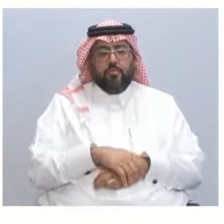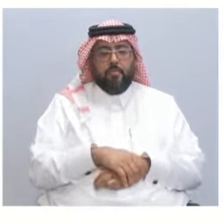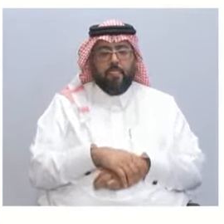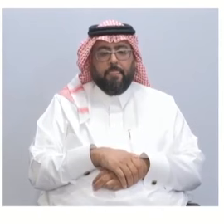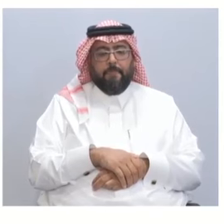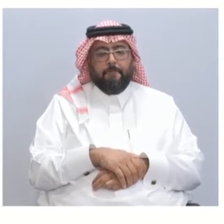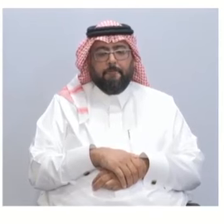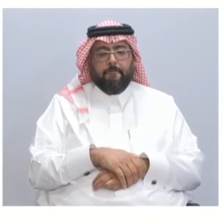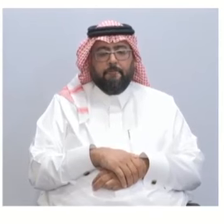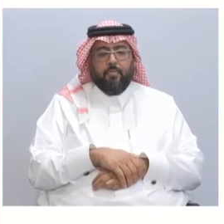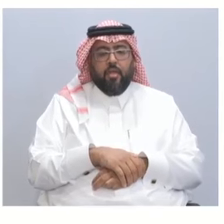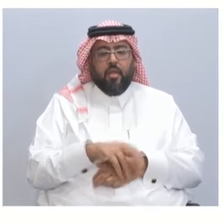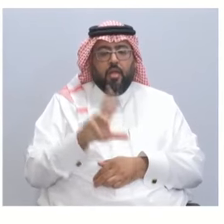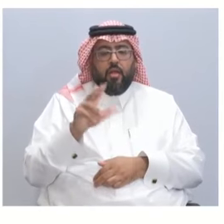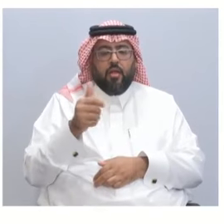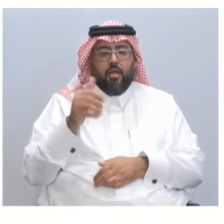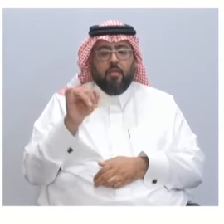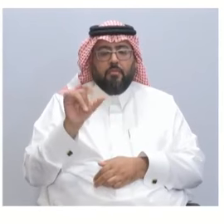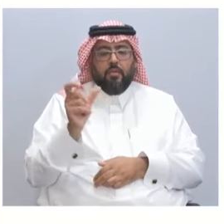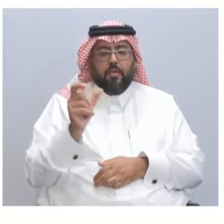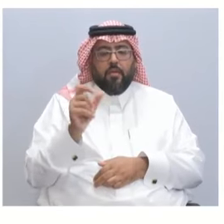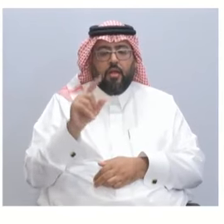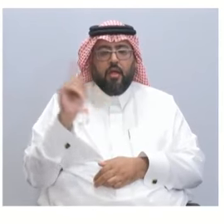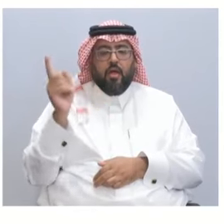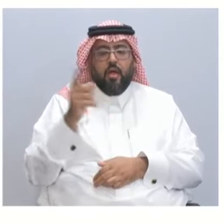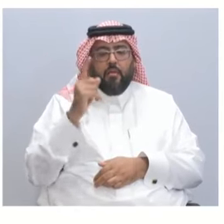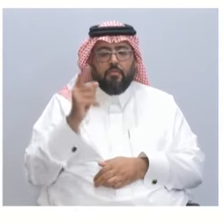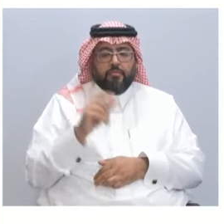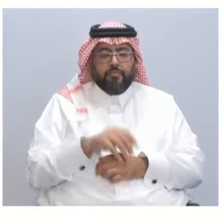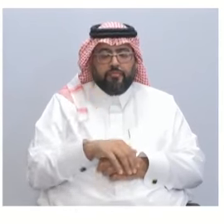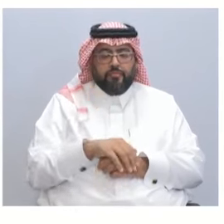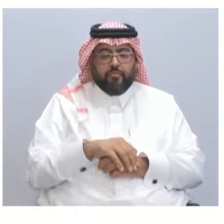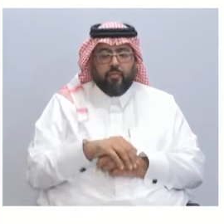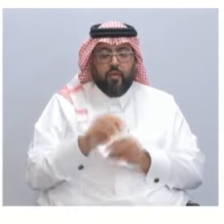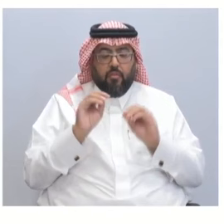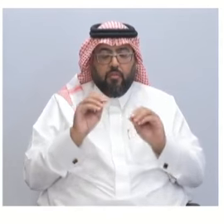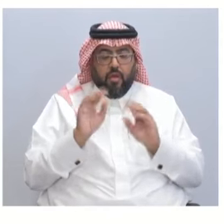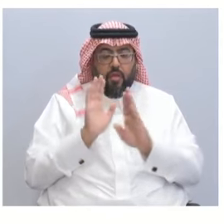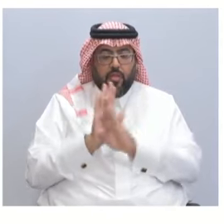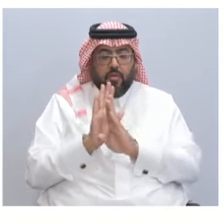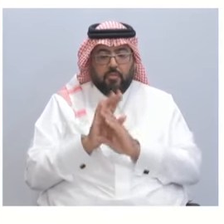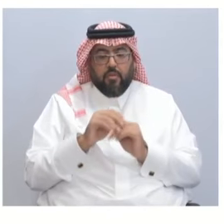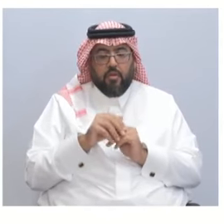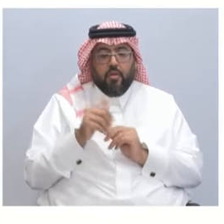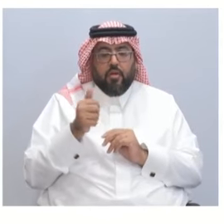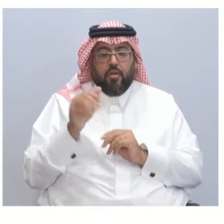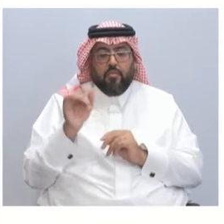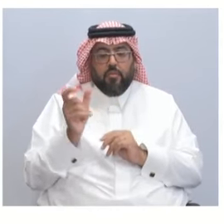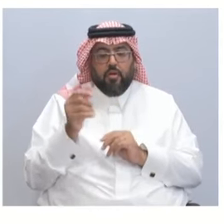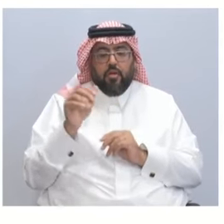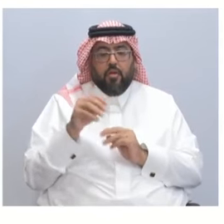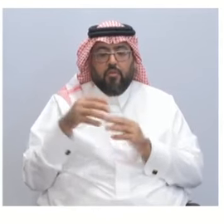من الامين العام للمجلس التعاون ويعاونه امناء